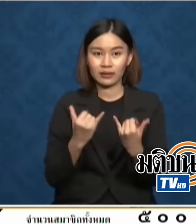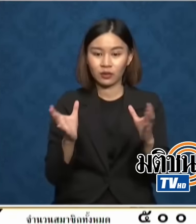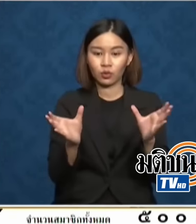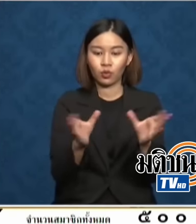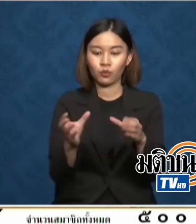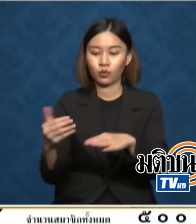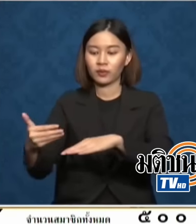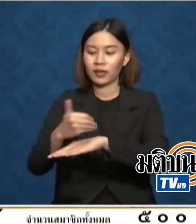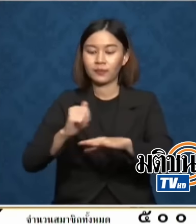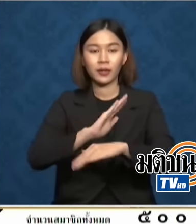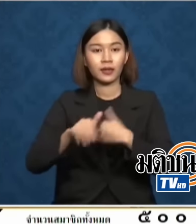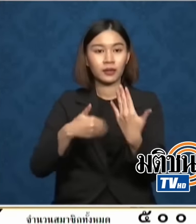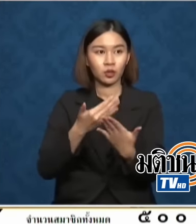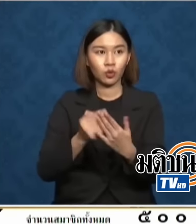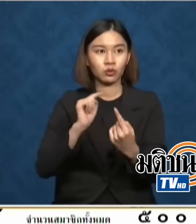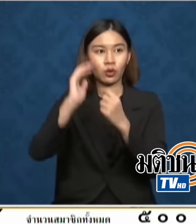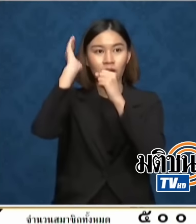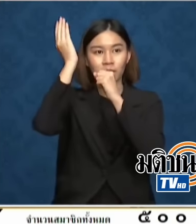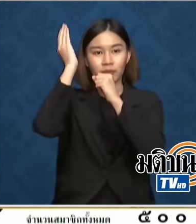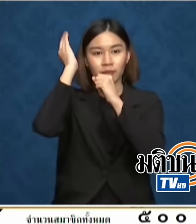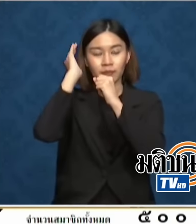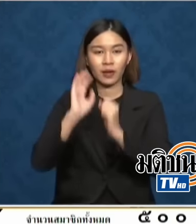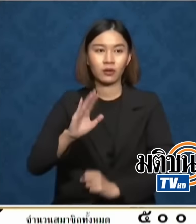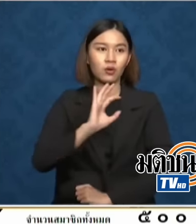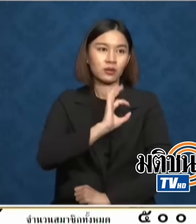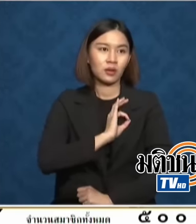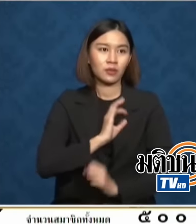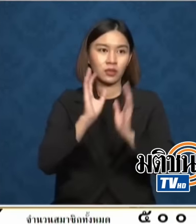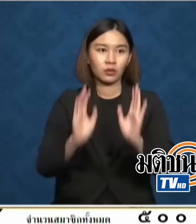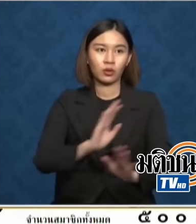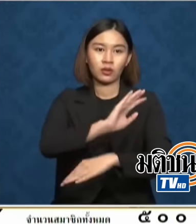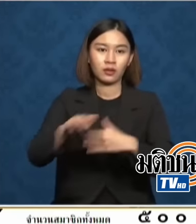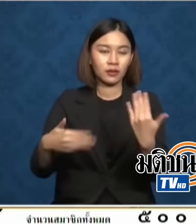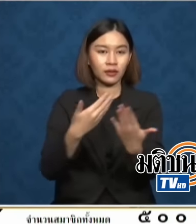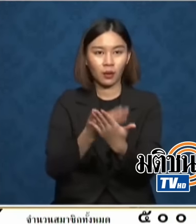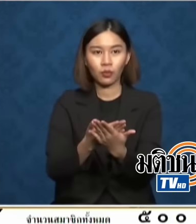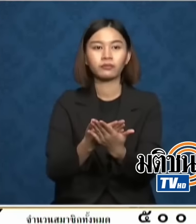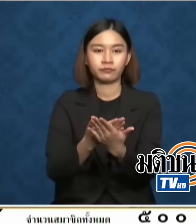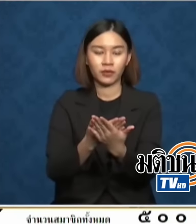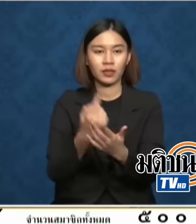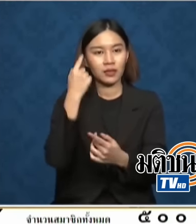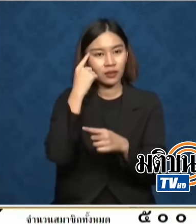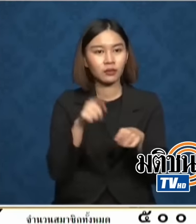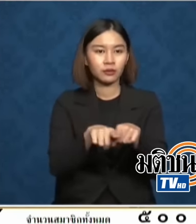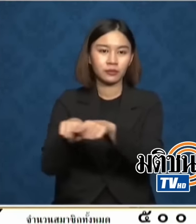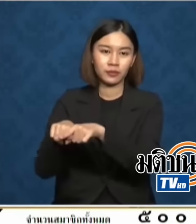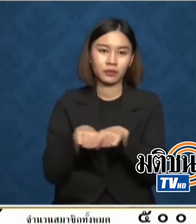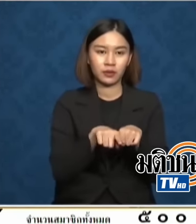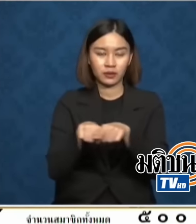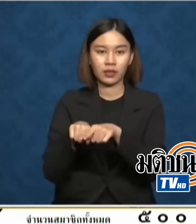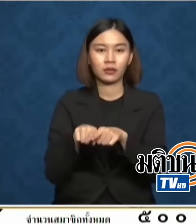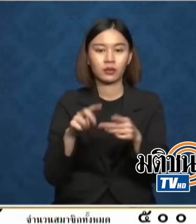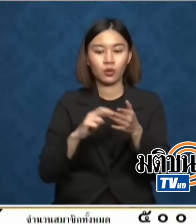พรรคและการอภิปรายของท่านสมาชิกทุกท่านเป็นไปในทิศทางเดียวกัน